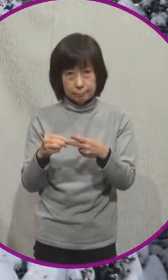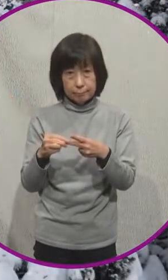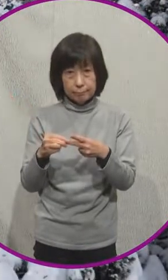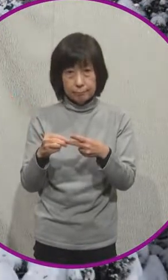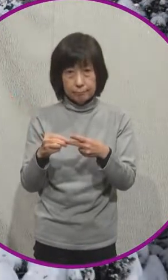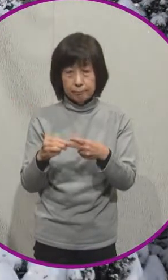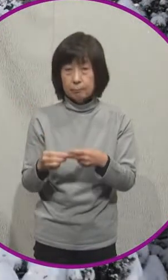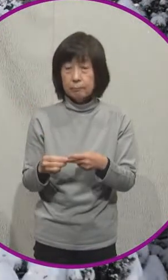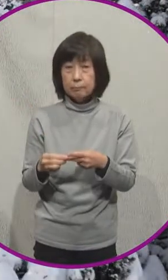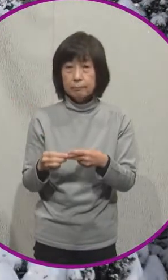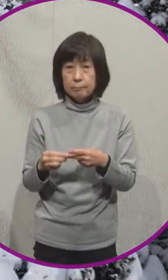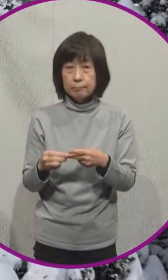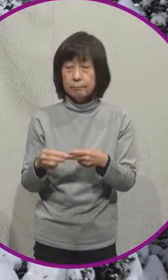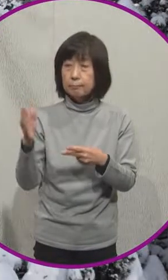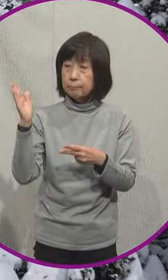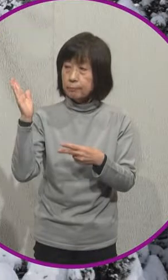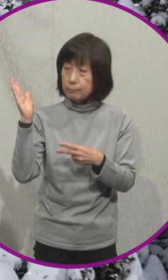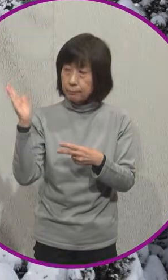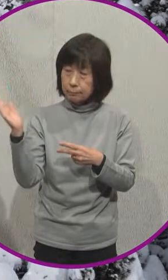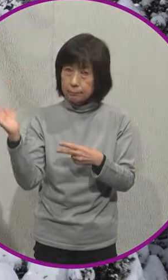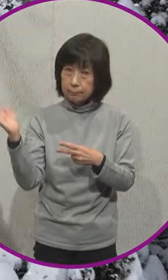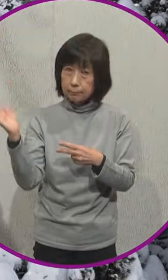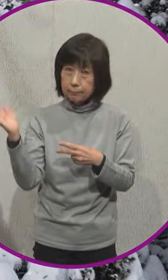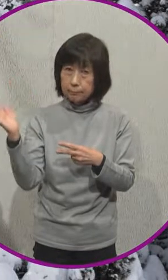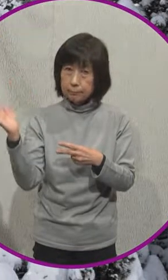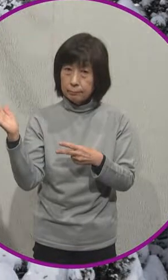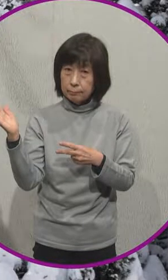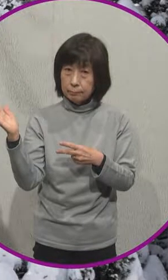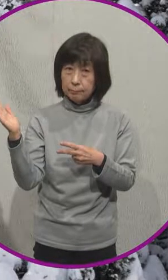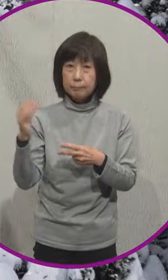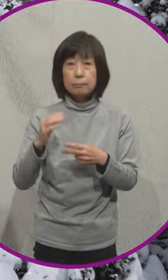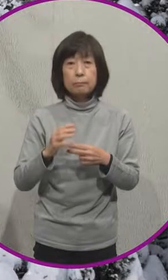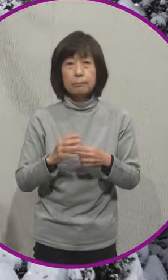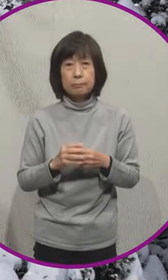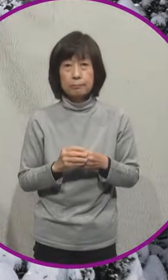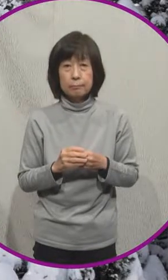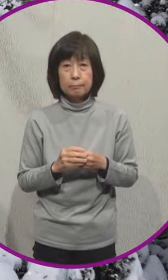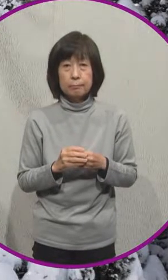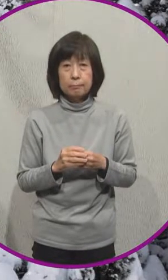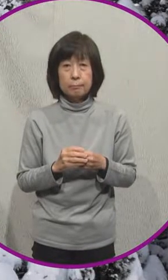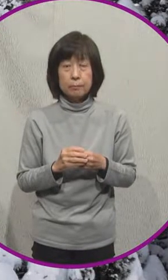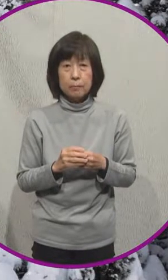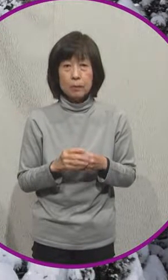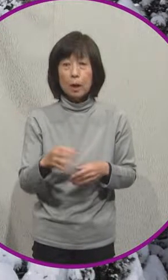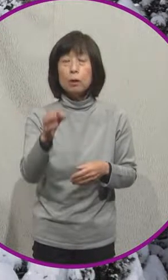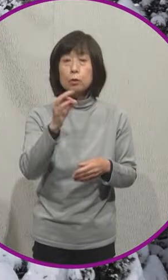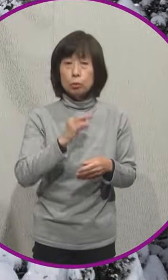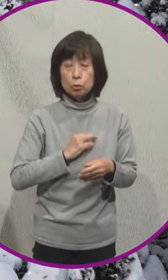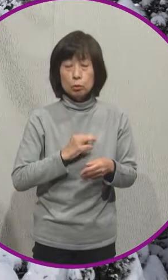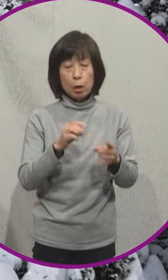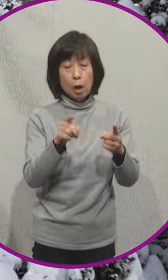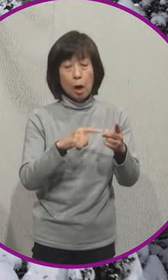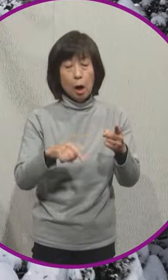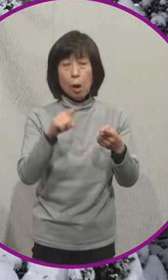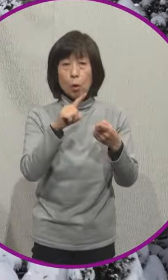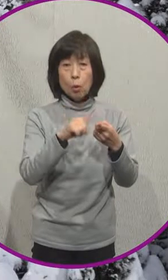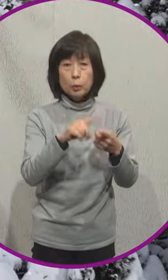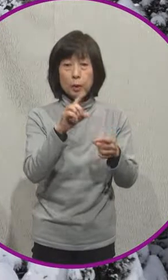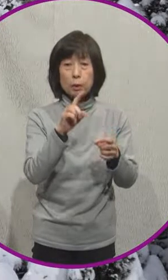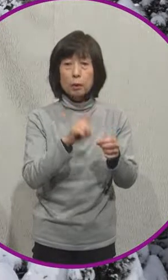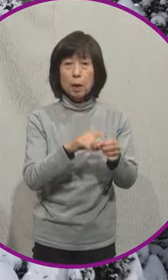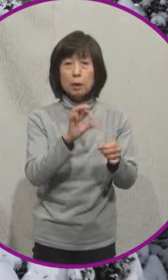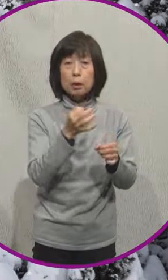給与や高公的年金以外にも収入のある人です収入が公的年金のみの人で